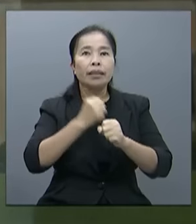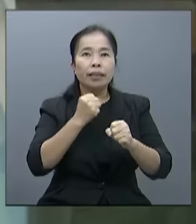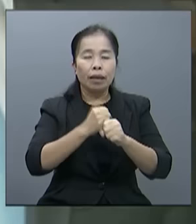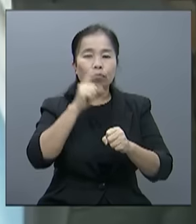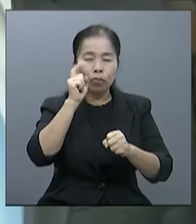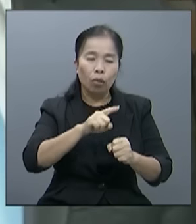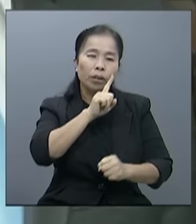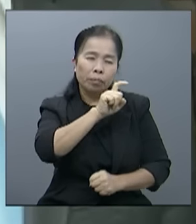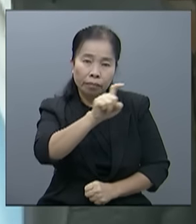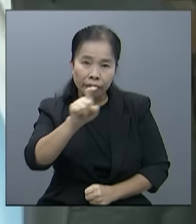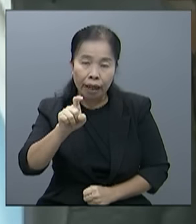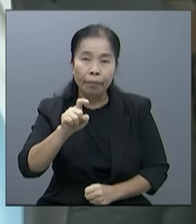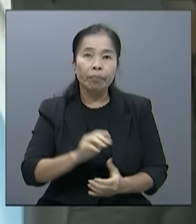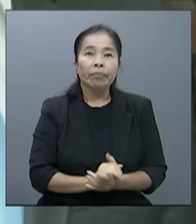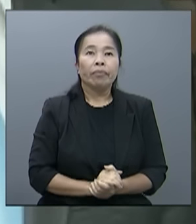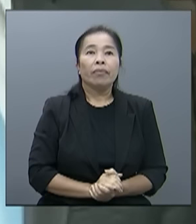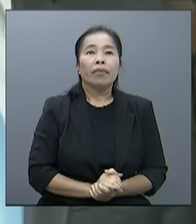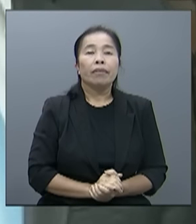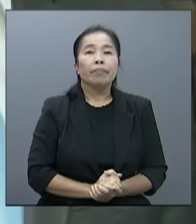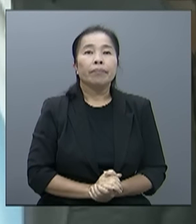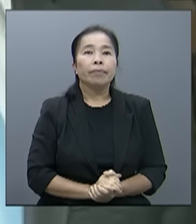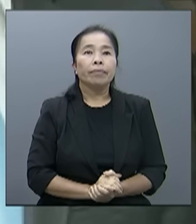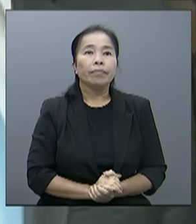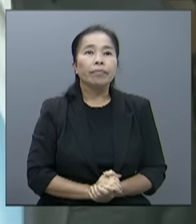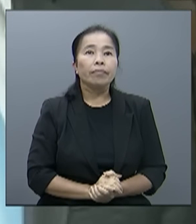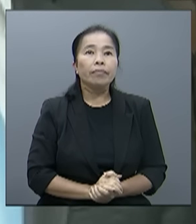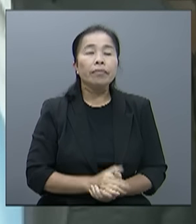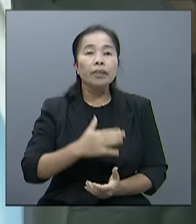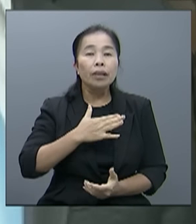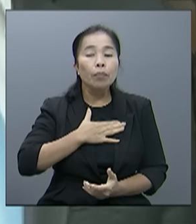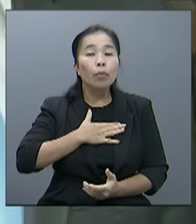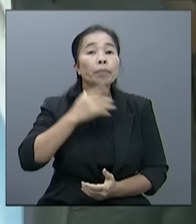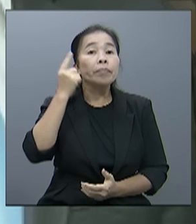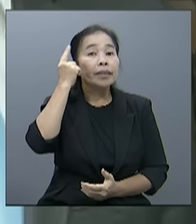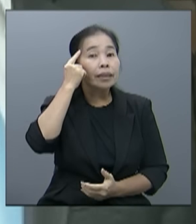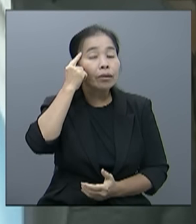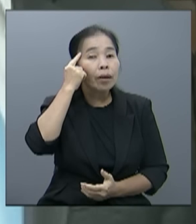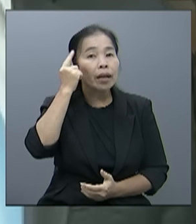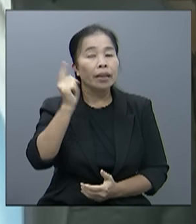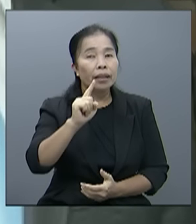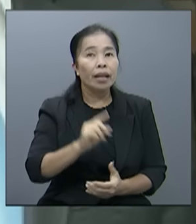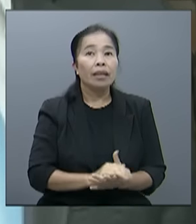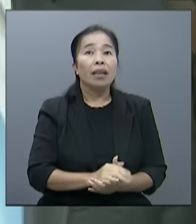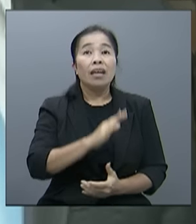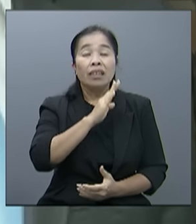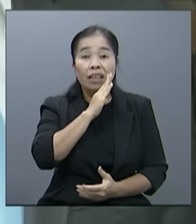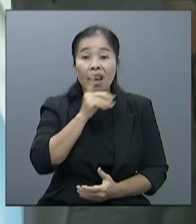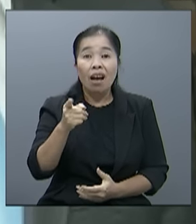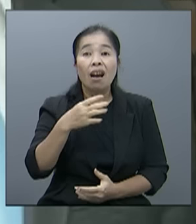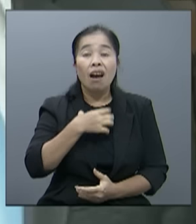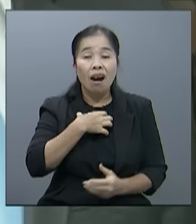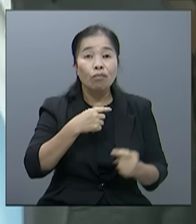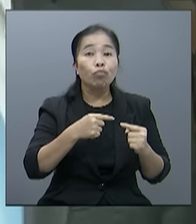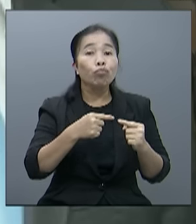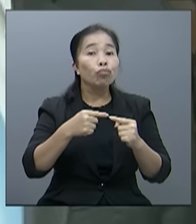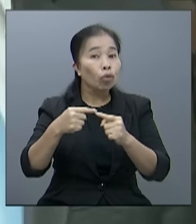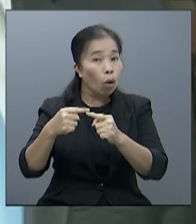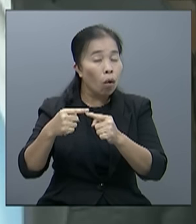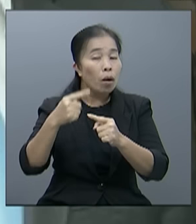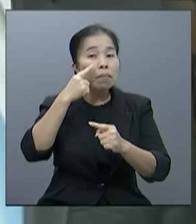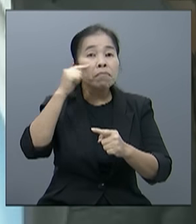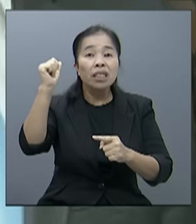ะ ดิจิทัลวอลเล็ตนะครับก็คือหมายความว่าถ้าคุณยังเดินหน้าในรูปแบบเดิมทุกอ